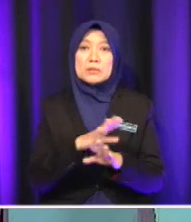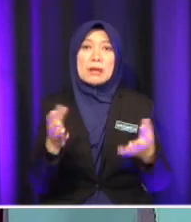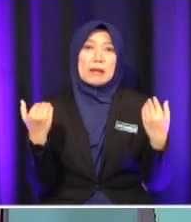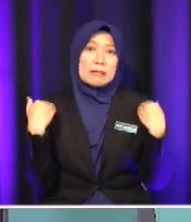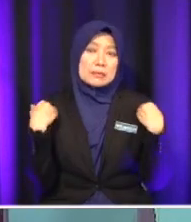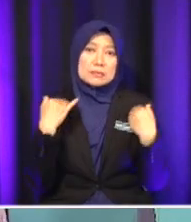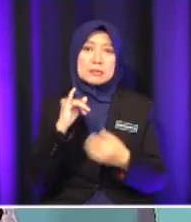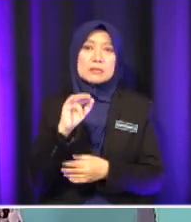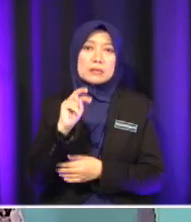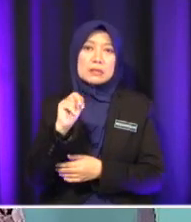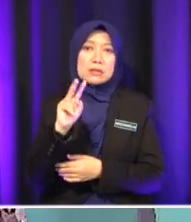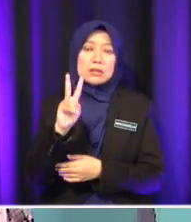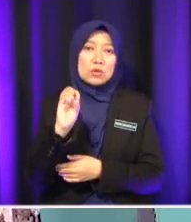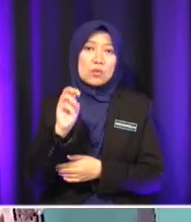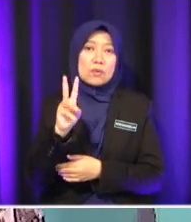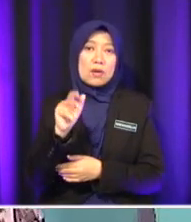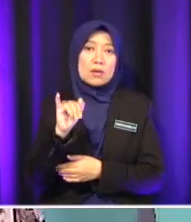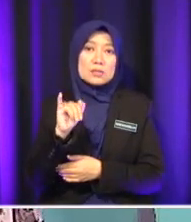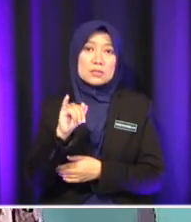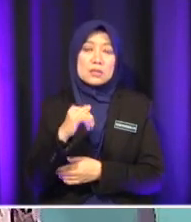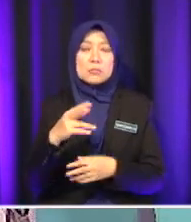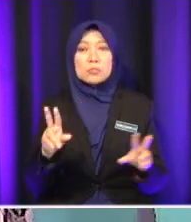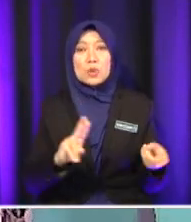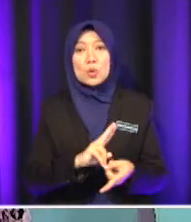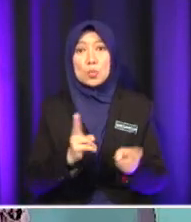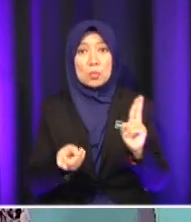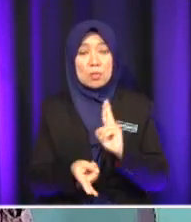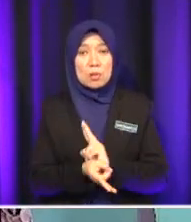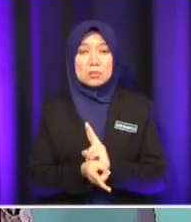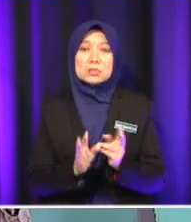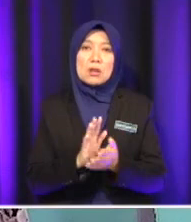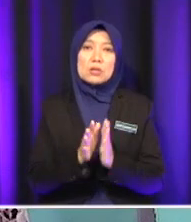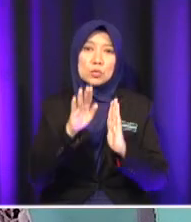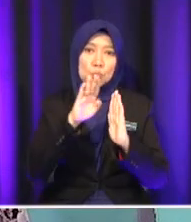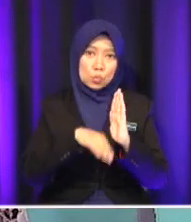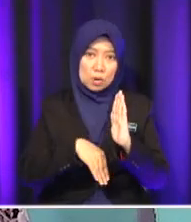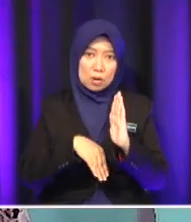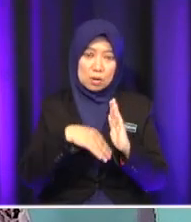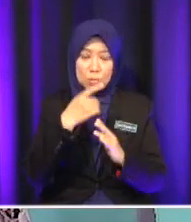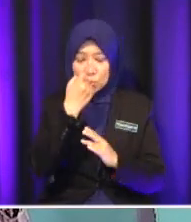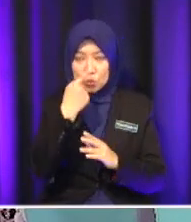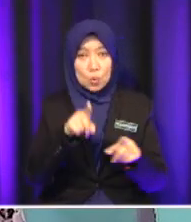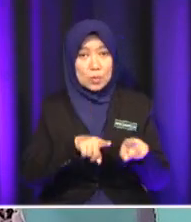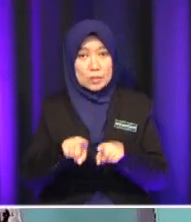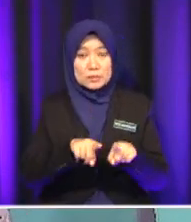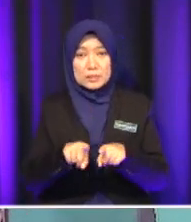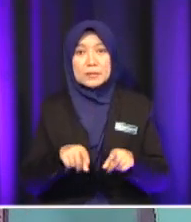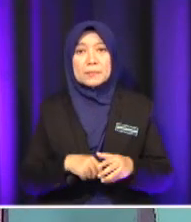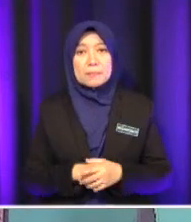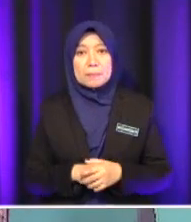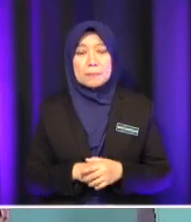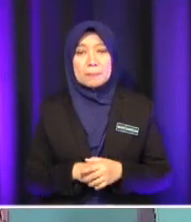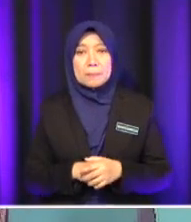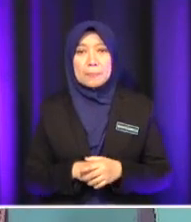Inovasi dan ini menyebabkan eee berlakunya pengurangan dari segi daya saing barang tuh ya Jadi